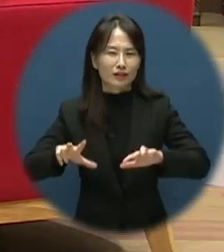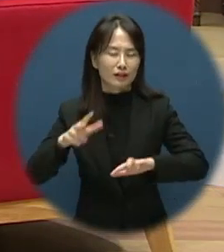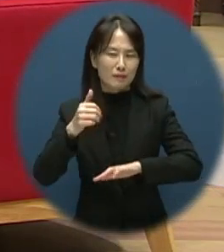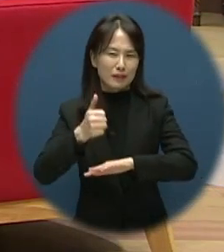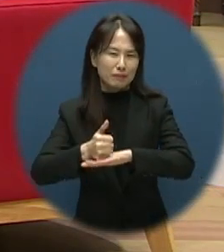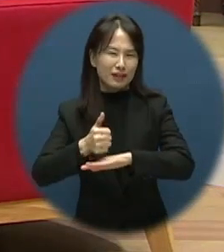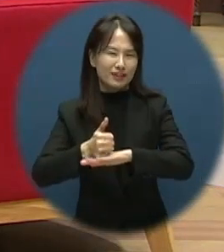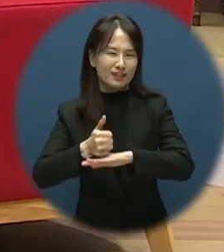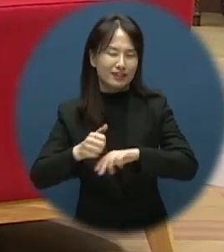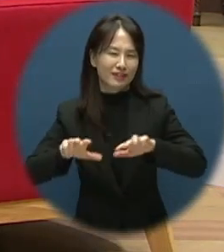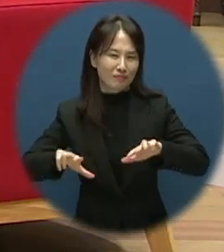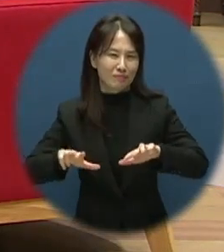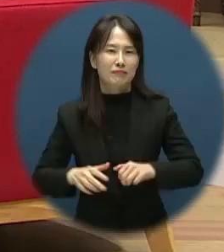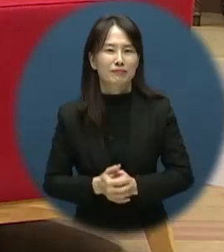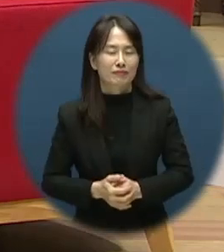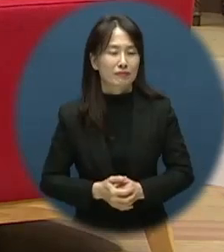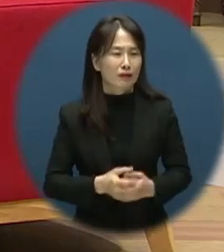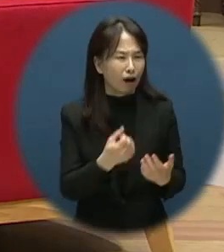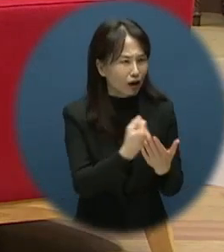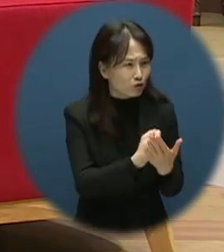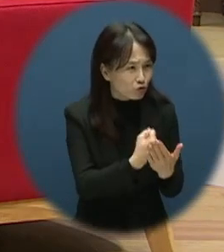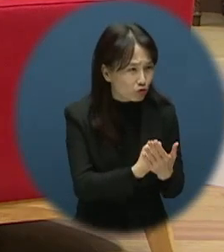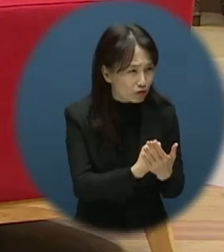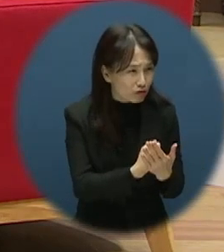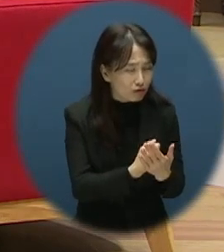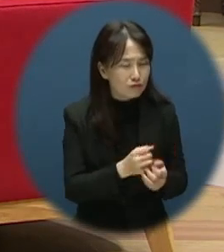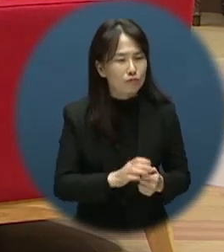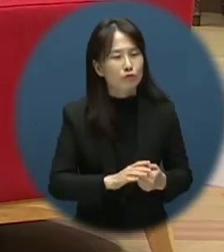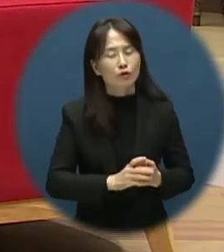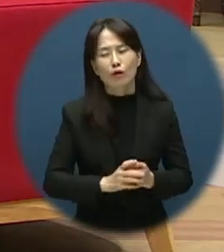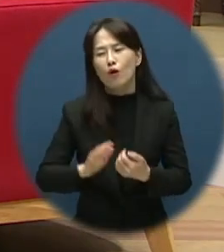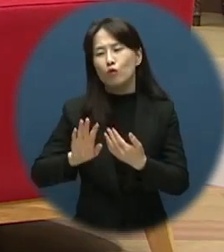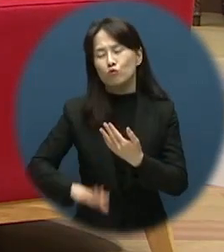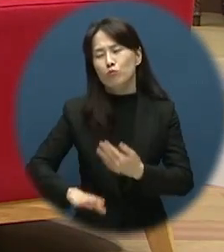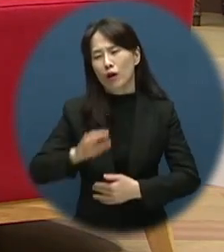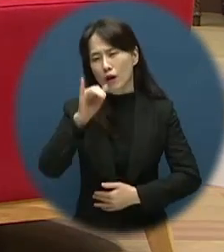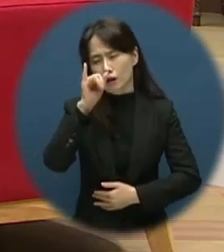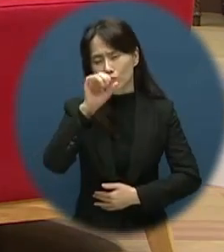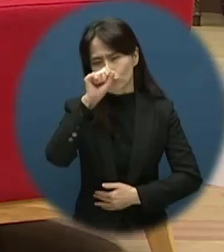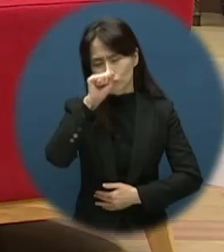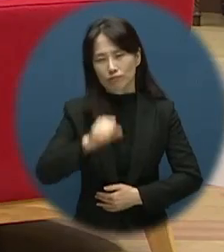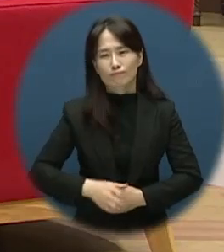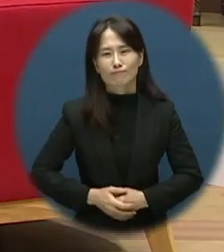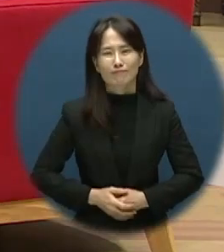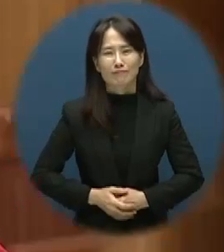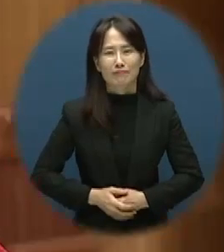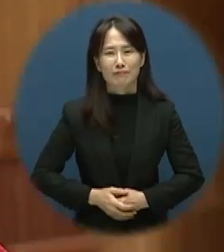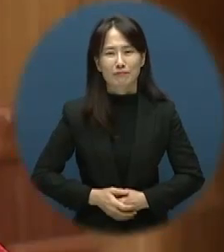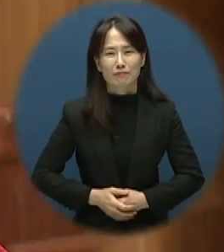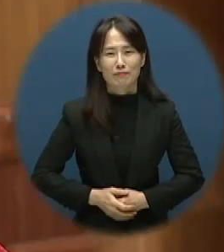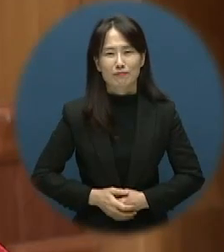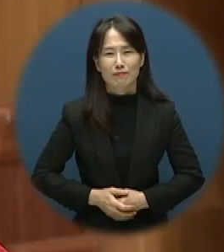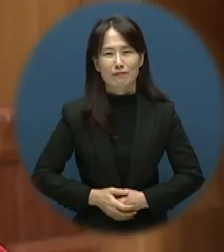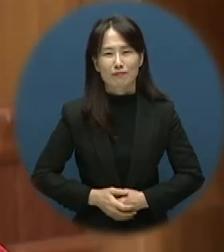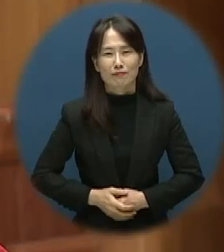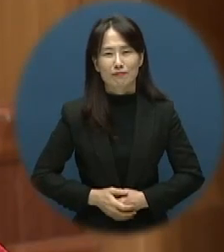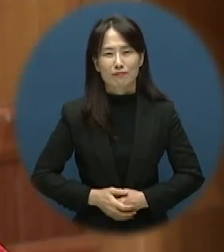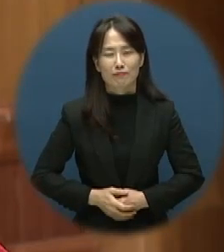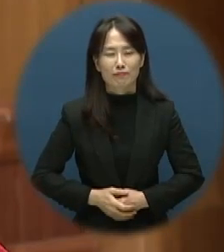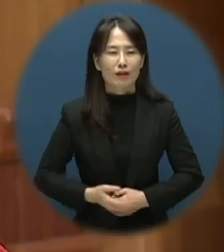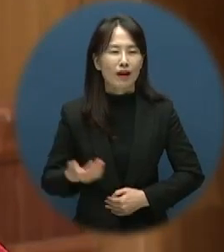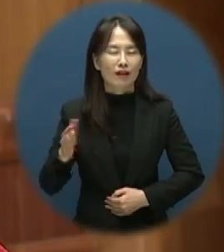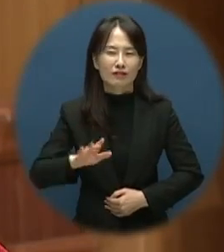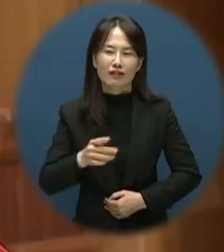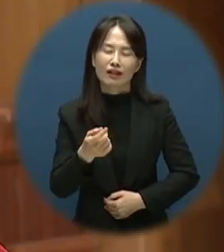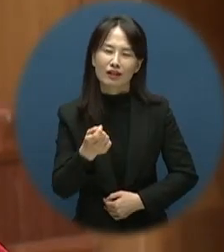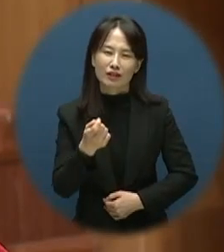현재까지는? 현재까지. 아쉬우시겠어요. 예. 후배 좀 나왔으면 좋겠네요. 그러니까 말이에요. 예. 근데 조금